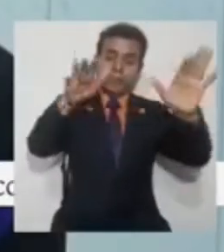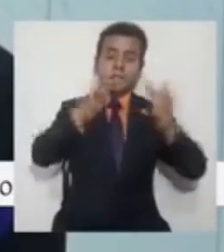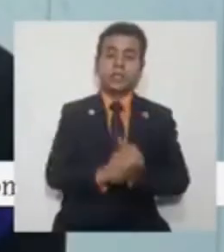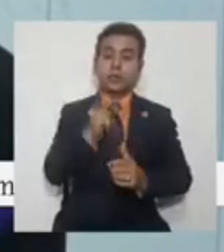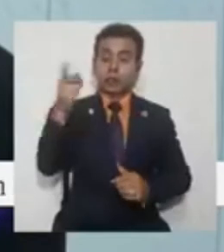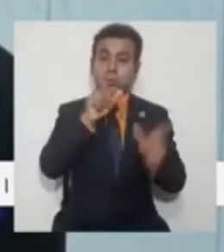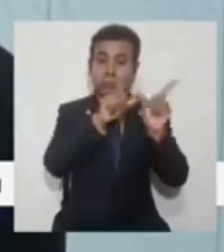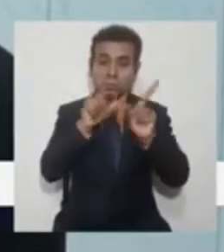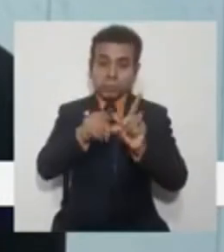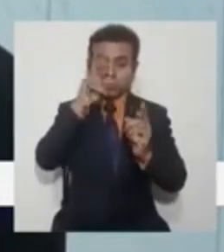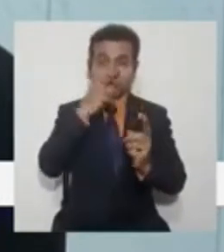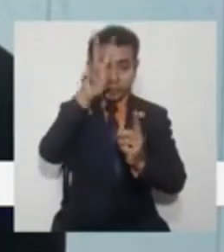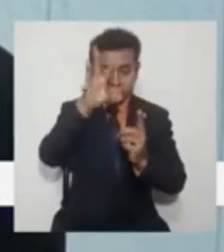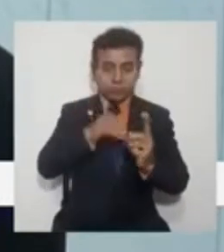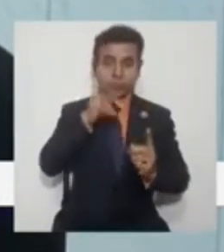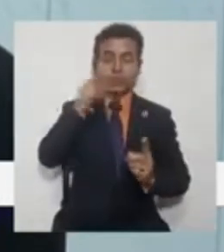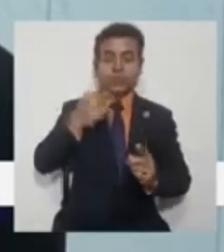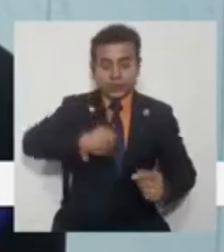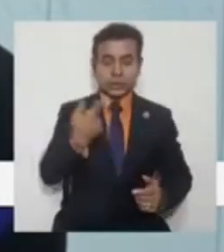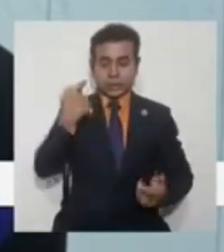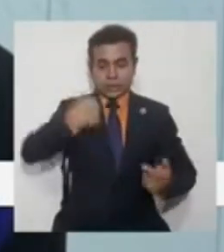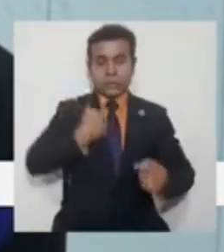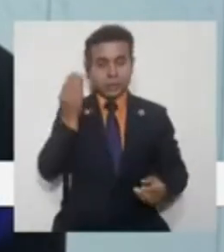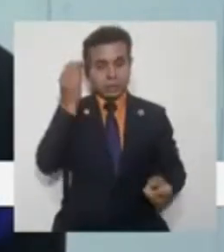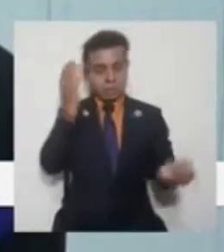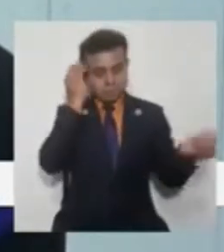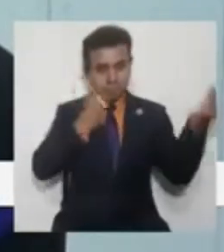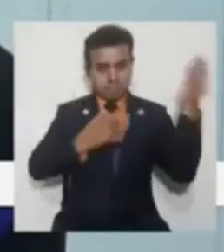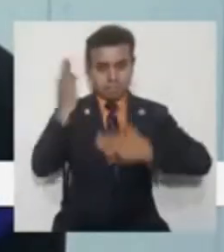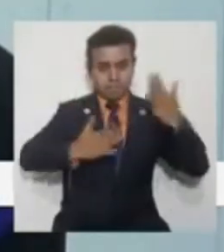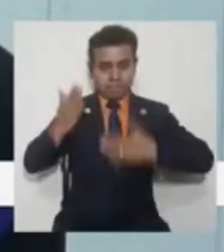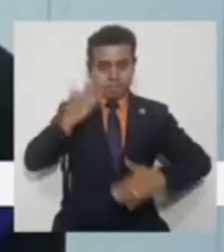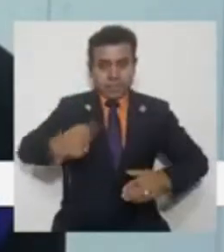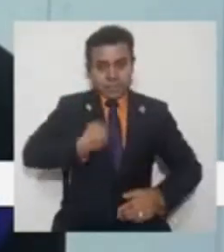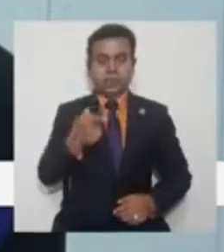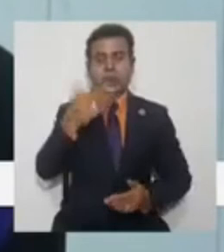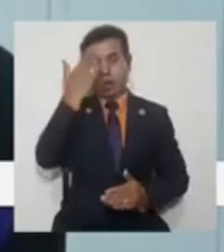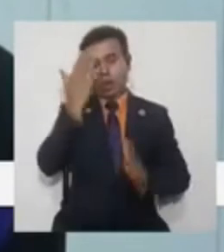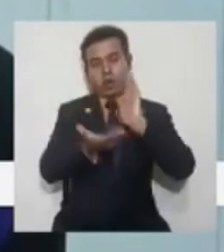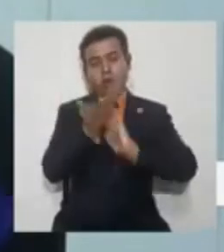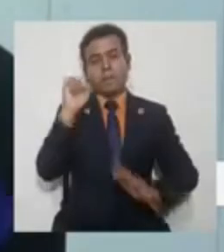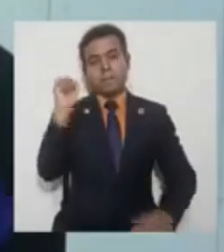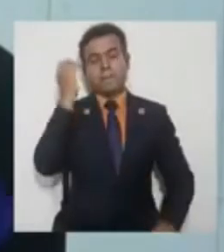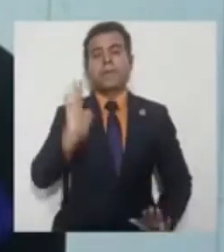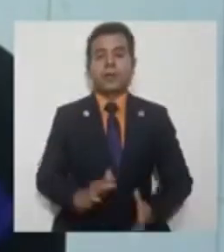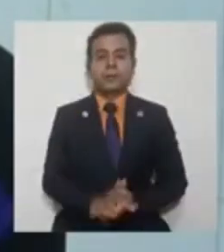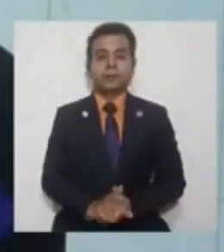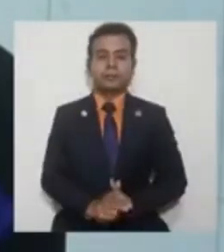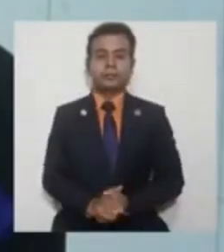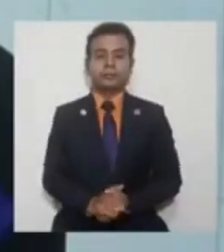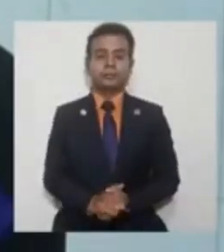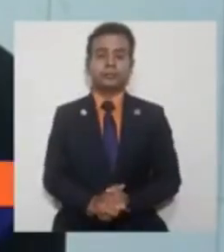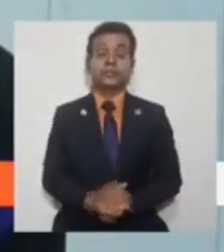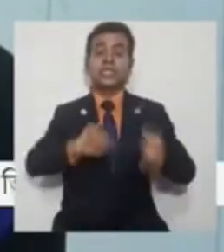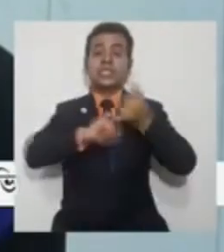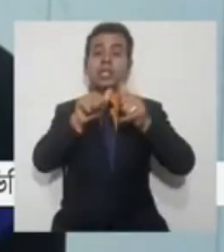দক্ষিণ পূর্ব এশিয়ার যে পরিস্থিতি, আমরা বিশ্ব স্বাস্থ্য সংস্থার সিচুয়েশন রিপোর্ট 16 এপ্রিল পেয়েছি, সেটা হলো গত 24 ঘন্টায়